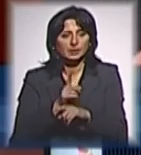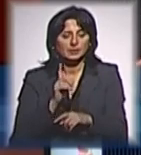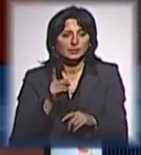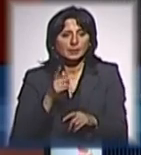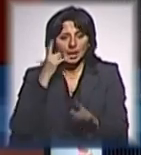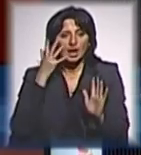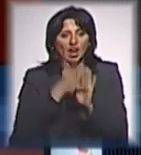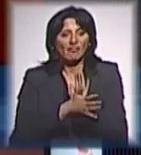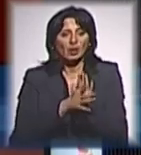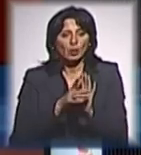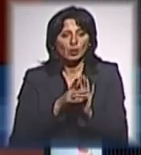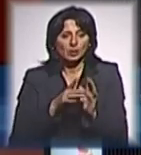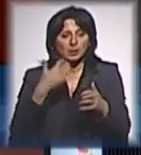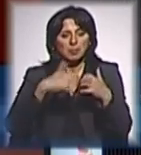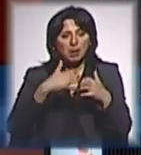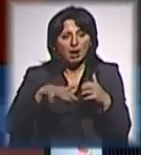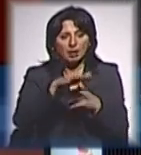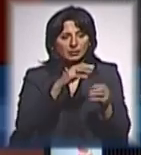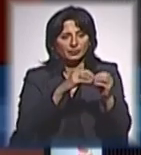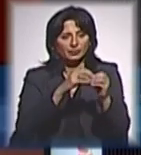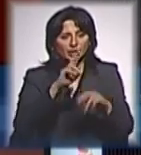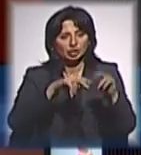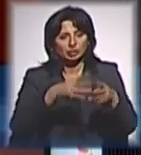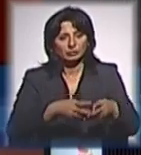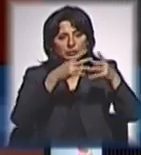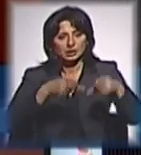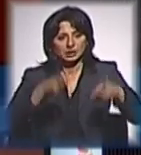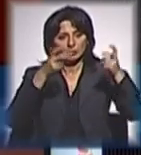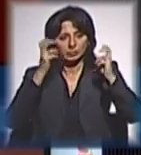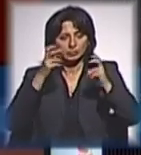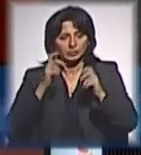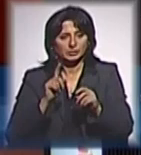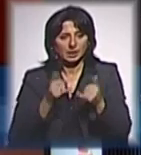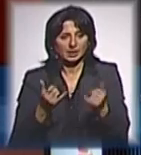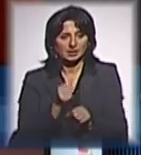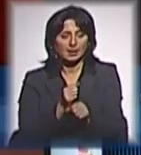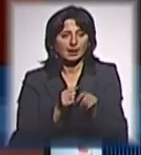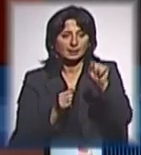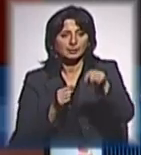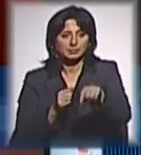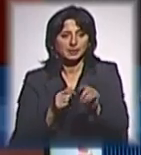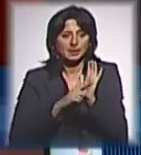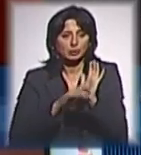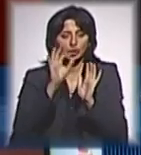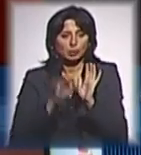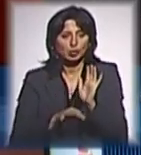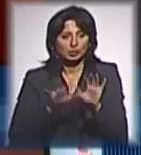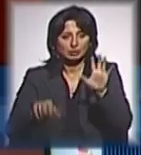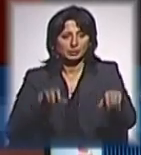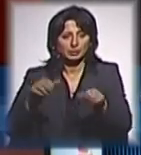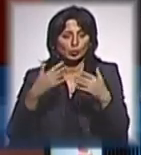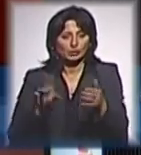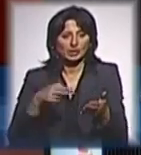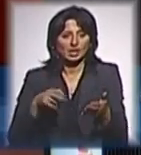ვიცი, უფრო გასაგებენაზე რო ვთქვა, სკვერებში და პარკებში არ შეიძლება შენდებოდეს სასტუმროები და პარკები. რაც ხდება დღეს, დაახლოებით 70 ასეთი ადგილი მე